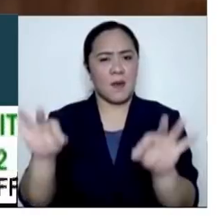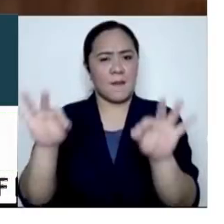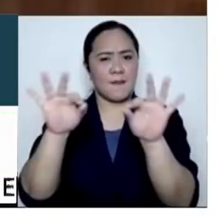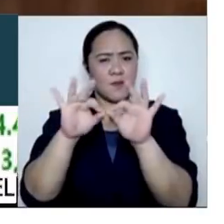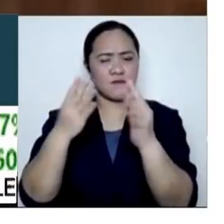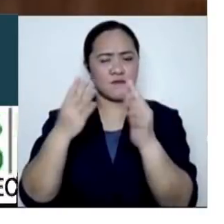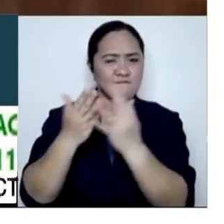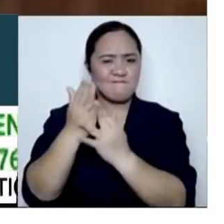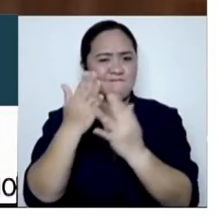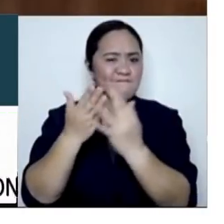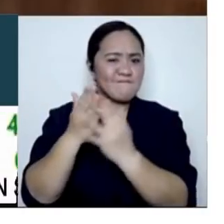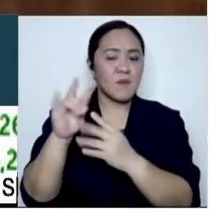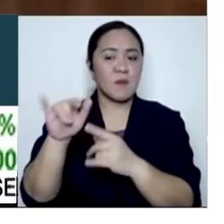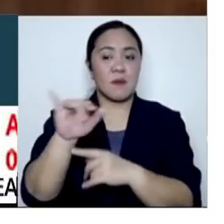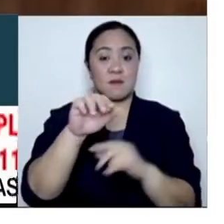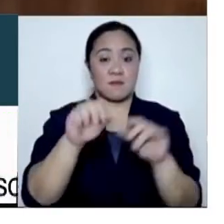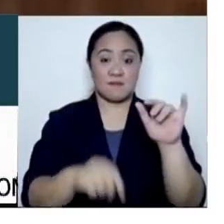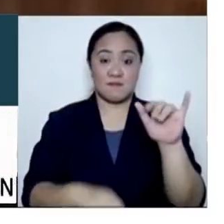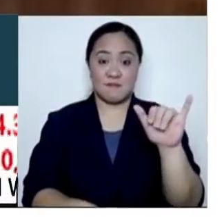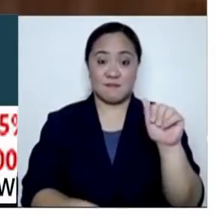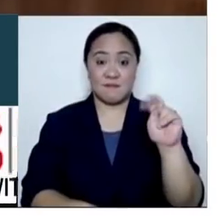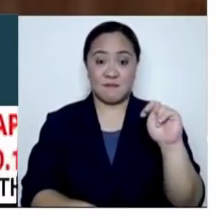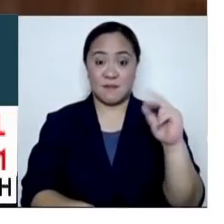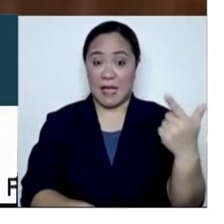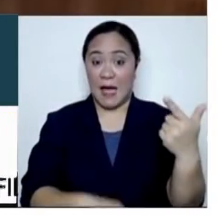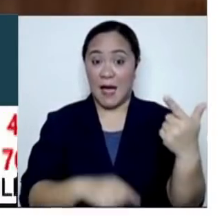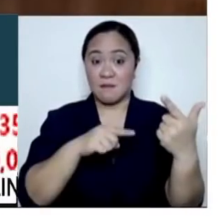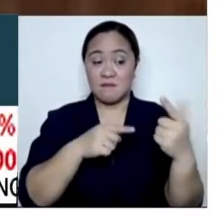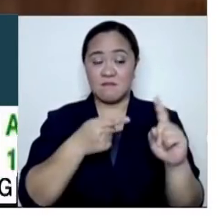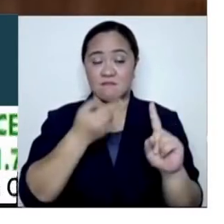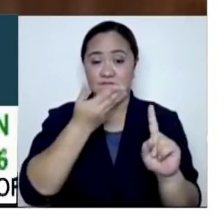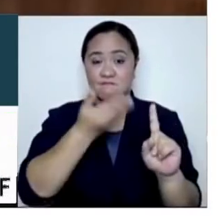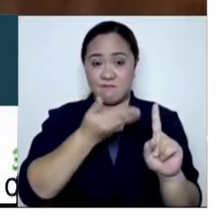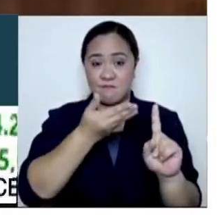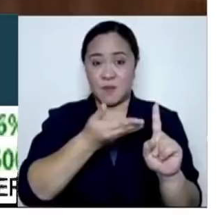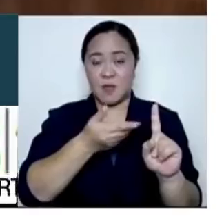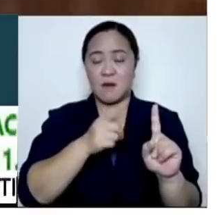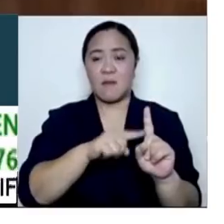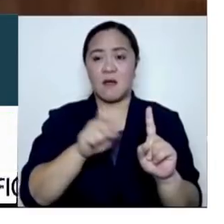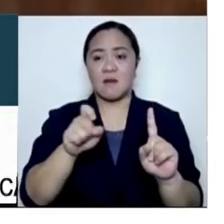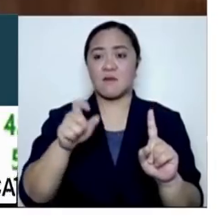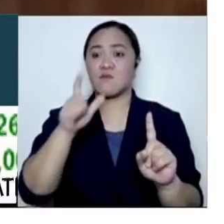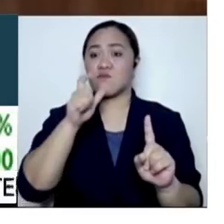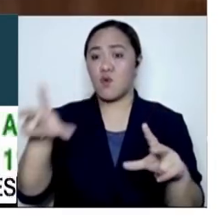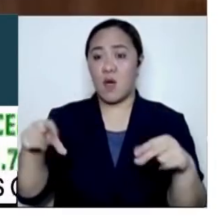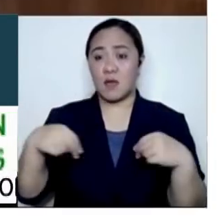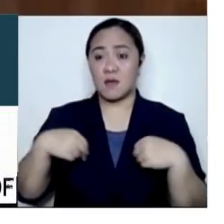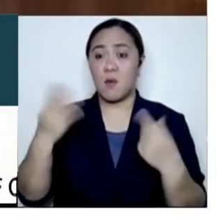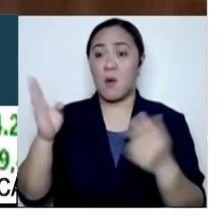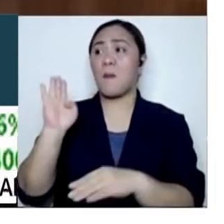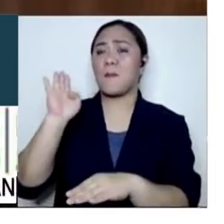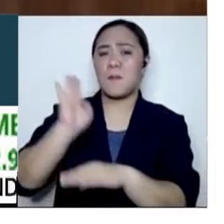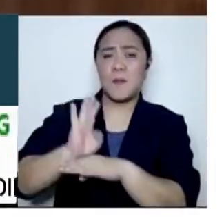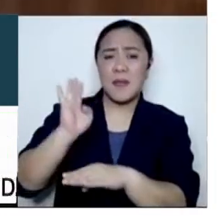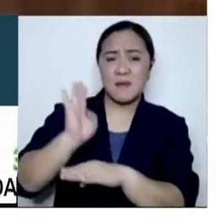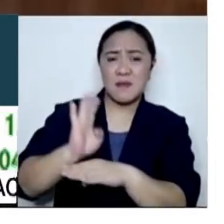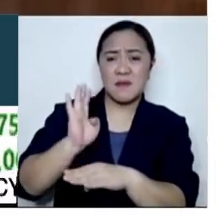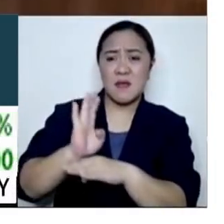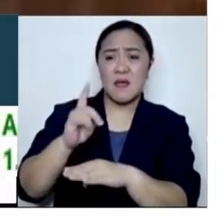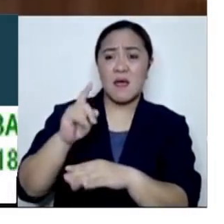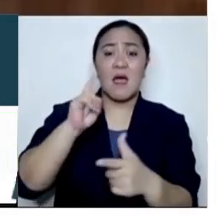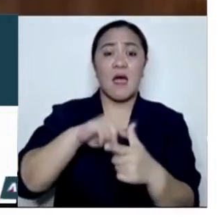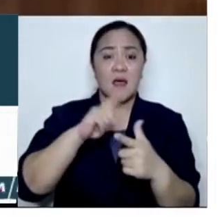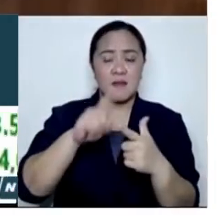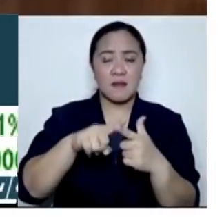young, and especially because the president himself admitted na nagninegosyo yan eh. Nakisawsaw na siya doon